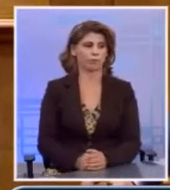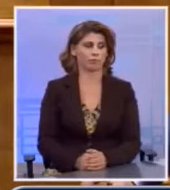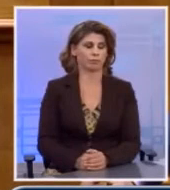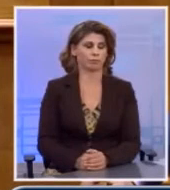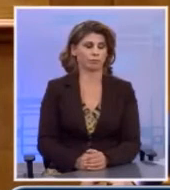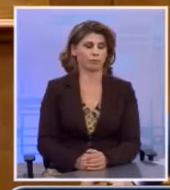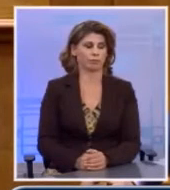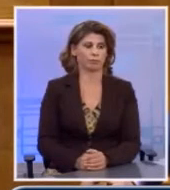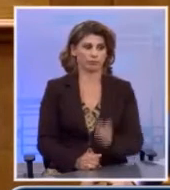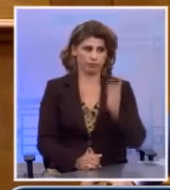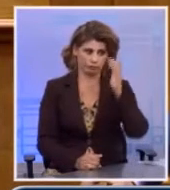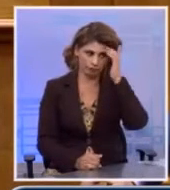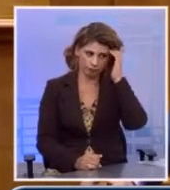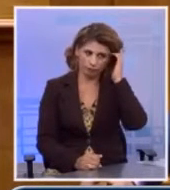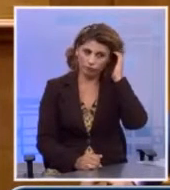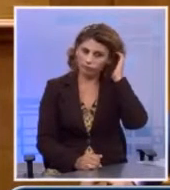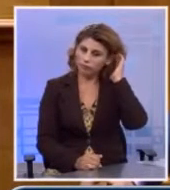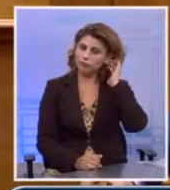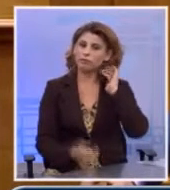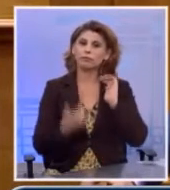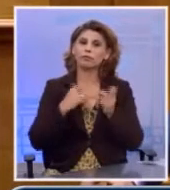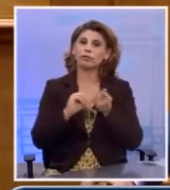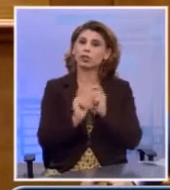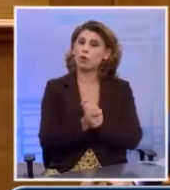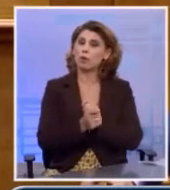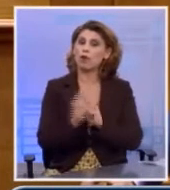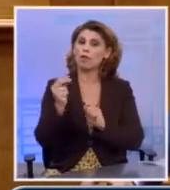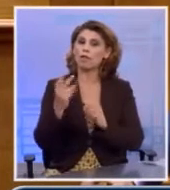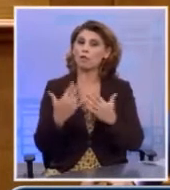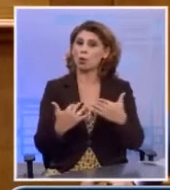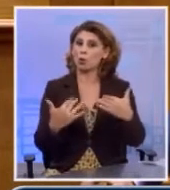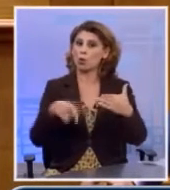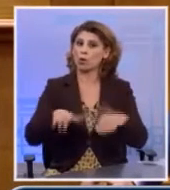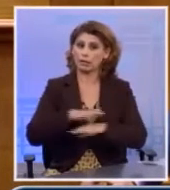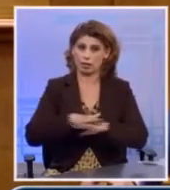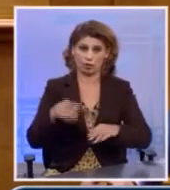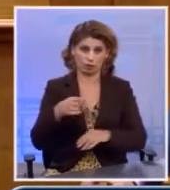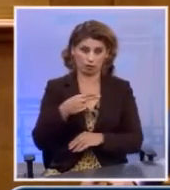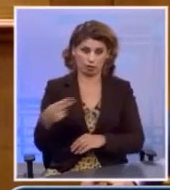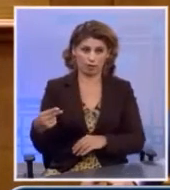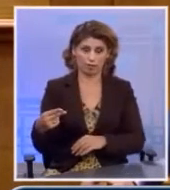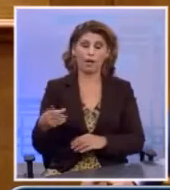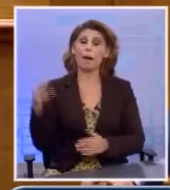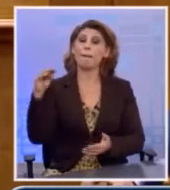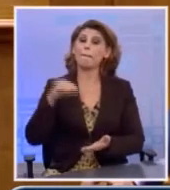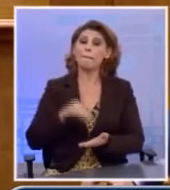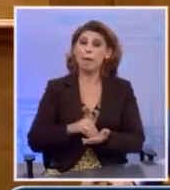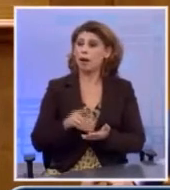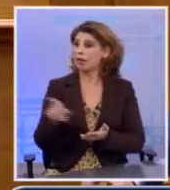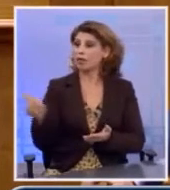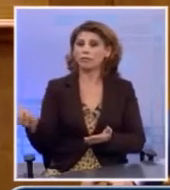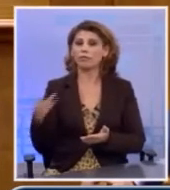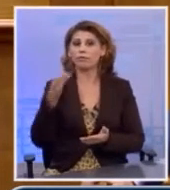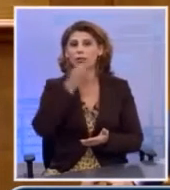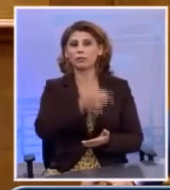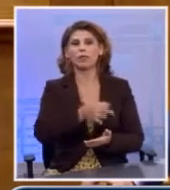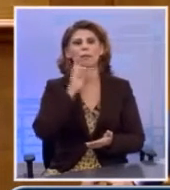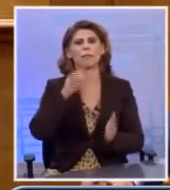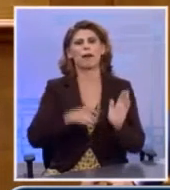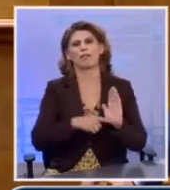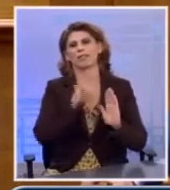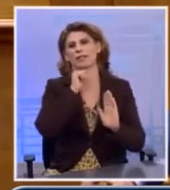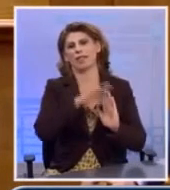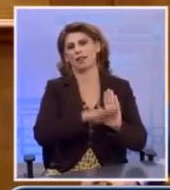Και όταν με δική μας τροπολογία στη Βουλή κλείσαμε και αυτό το ζήτημα, πάλι σπεύσατε να μιλήσετε για παραβίαση του